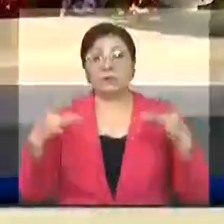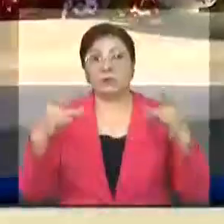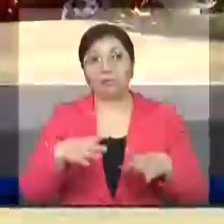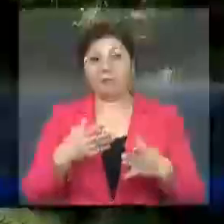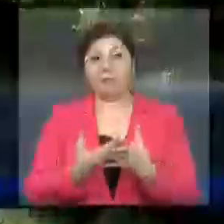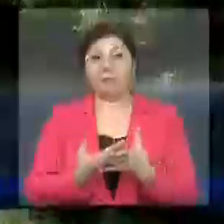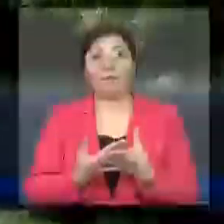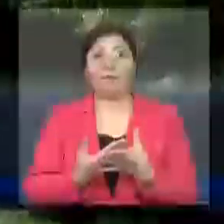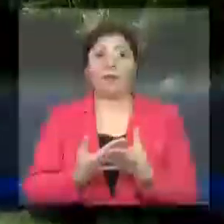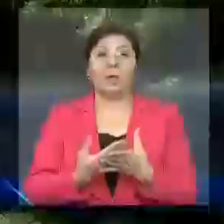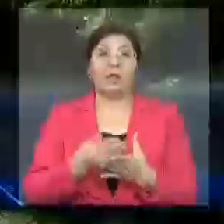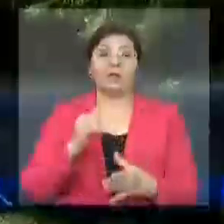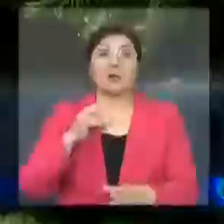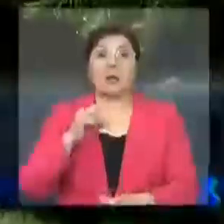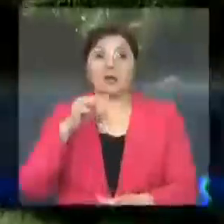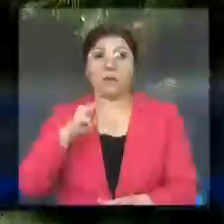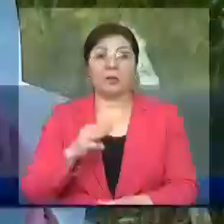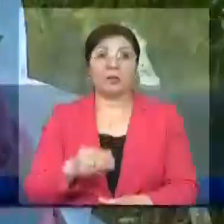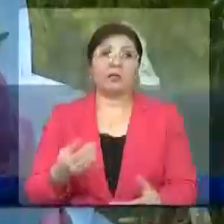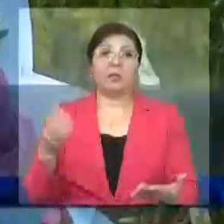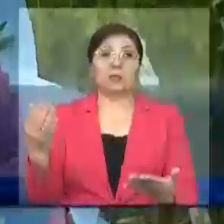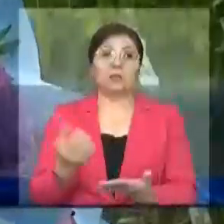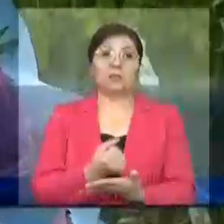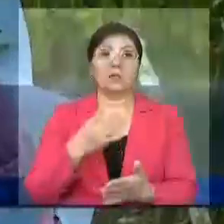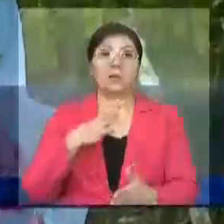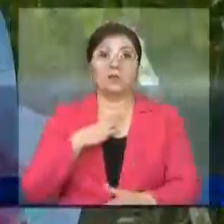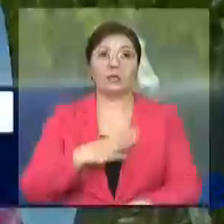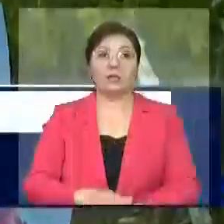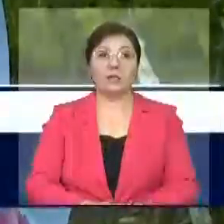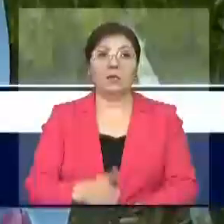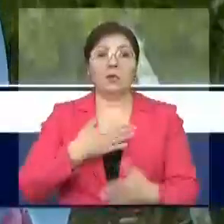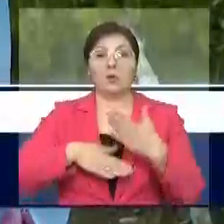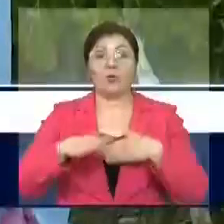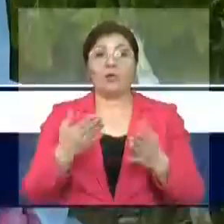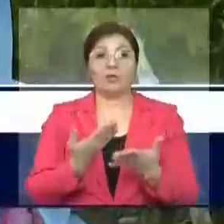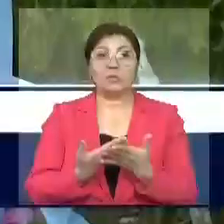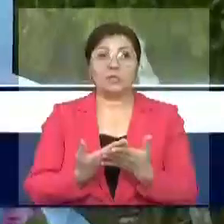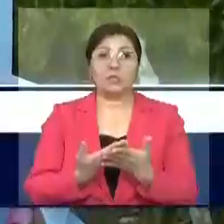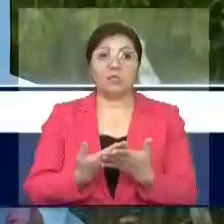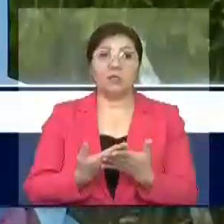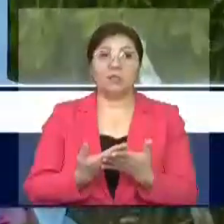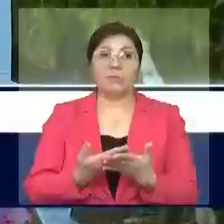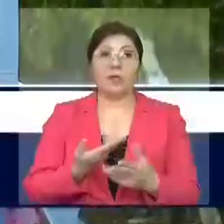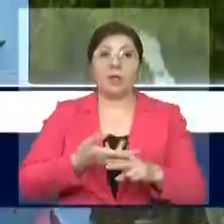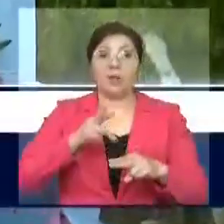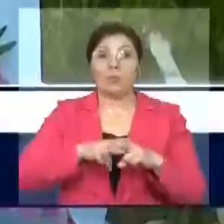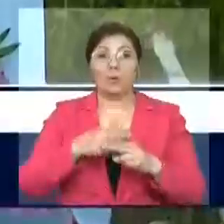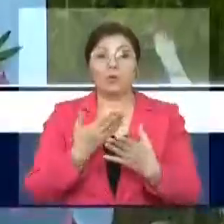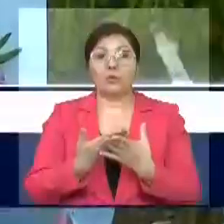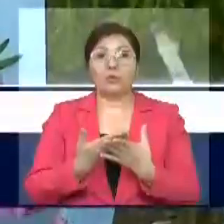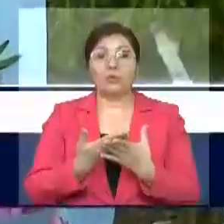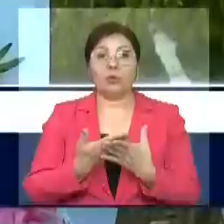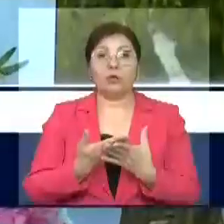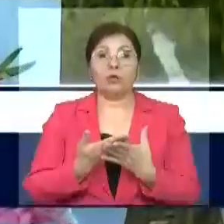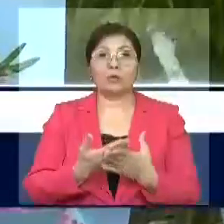дөңгелетіп отырған кәсіпкер Жанат Сыдықова еншіледі. Күтпеген жағдай, қуанышты жағдай әрине. Бұл жағдайға жету